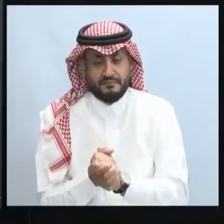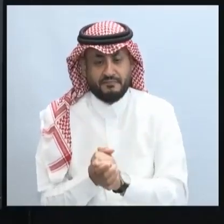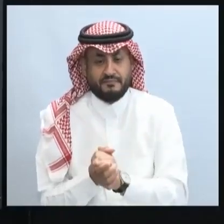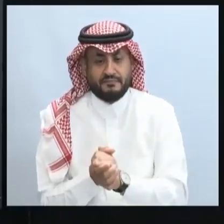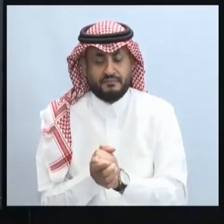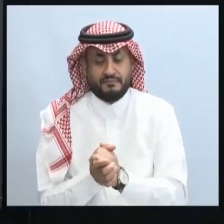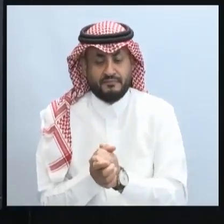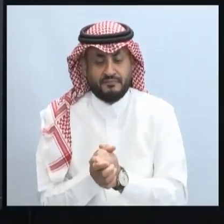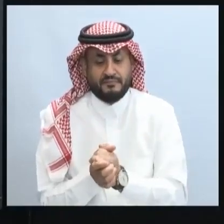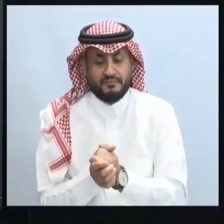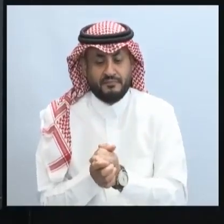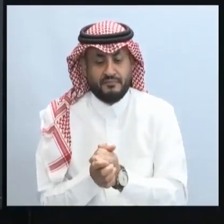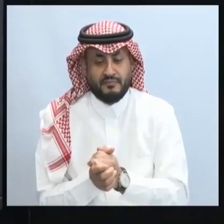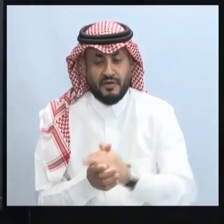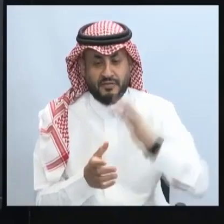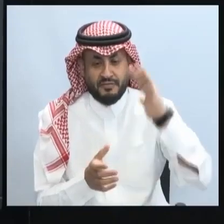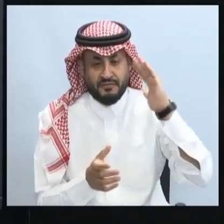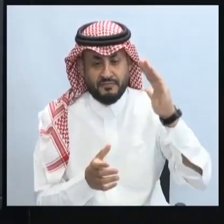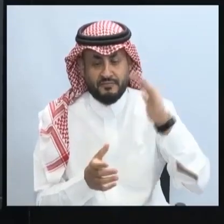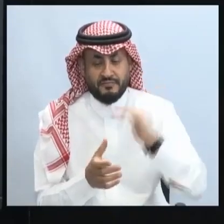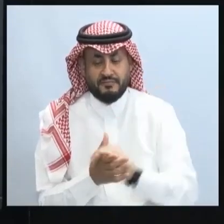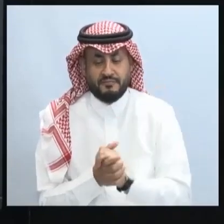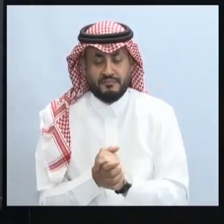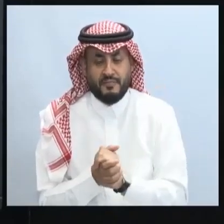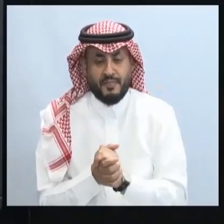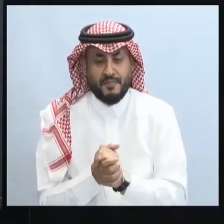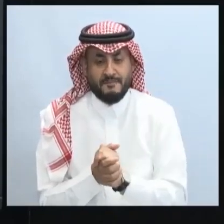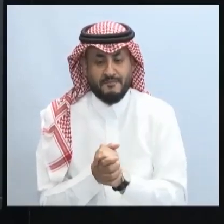وانتم ونحن في خير وعلى خير والسلام عليكم ورحمه الله وبركاته